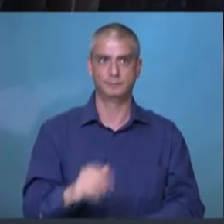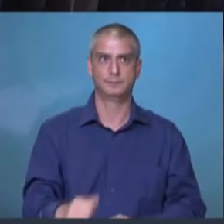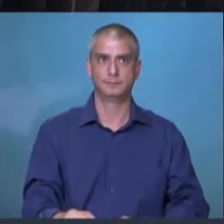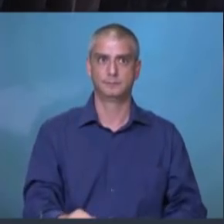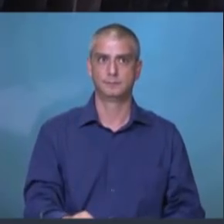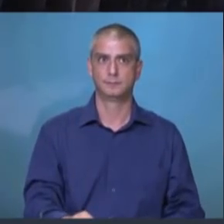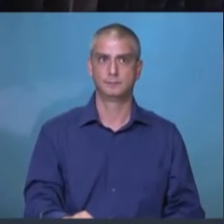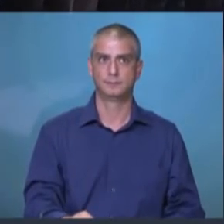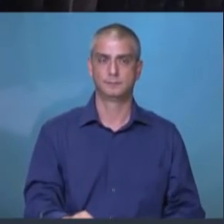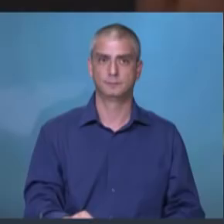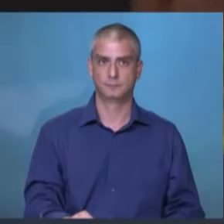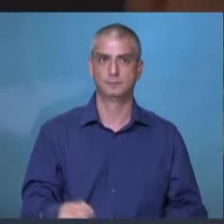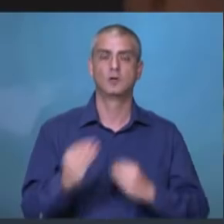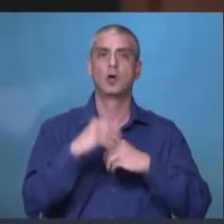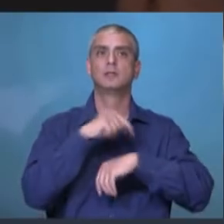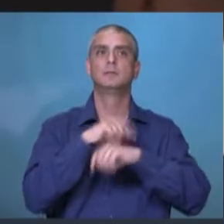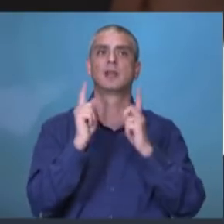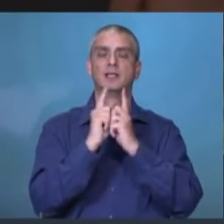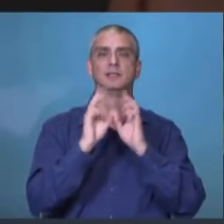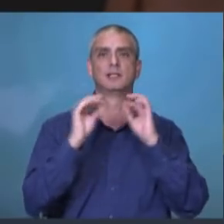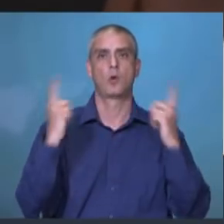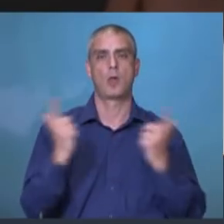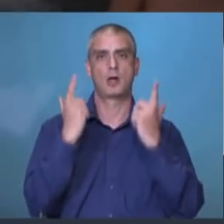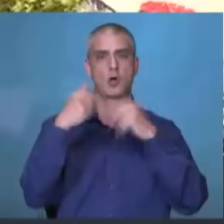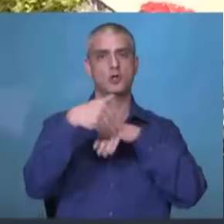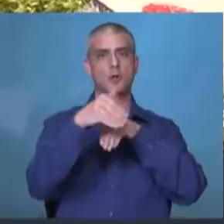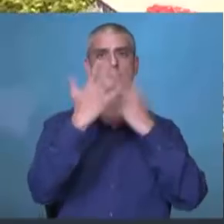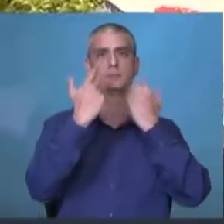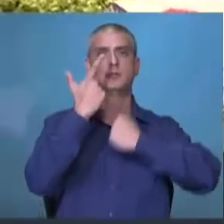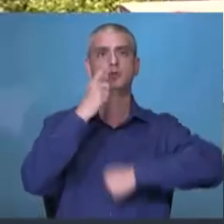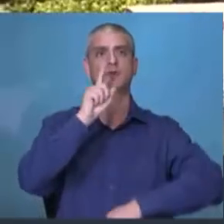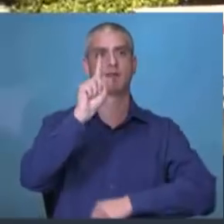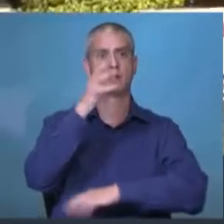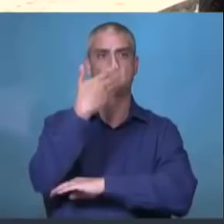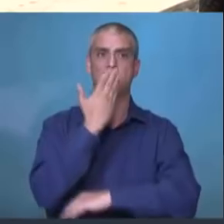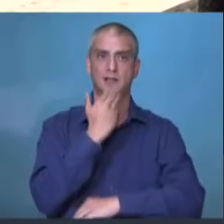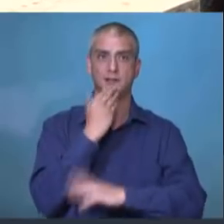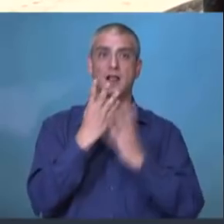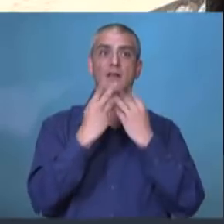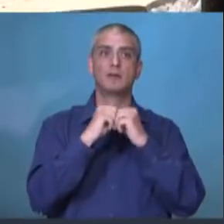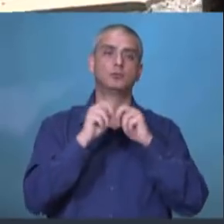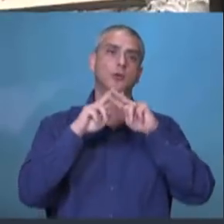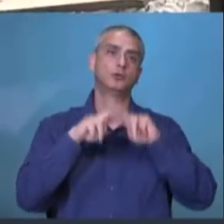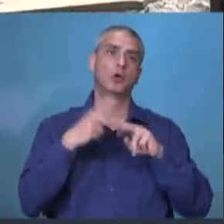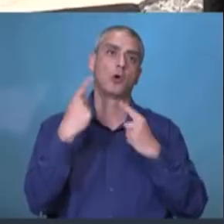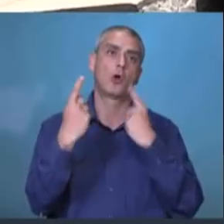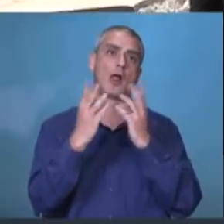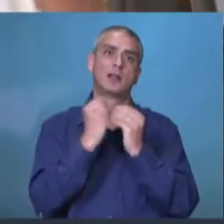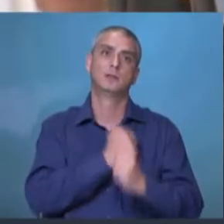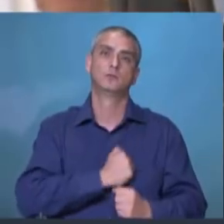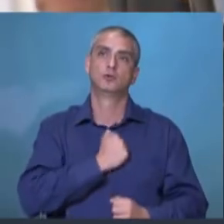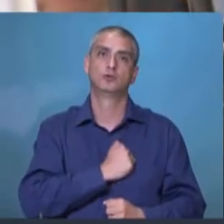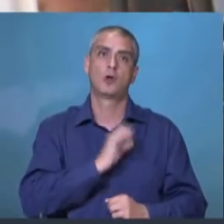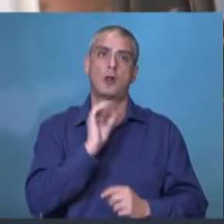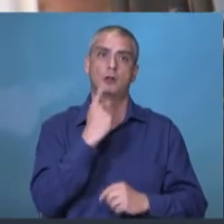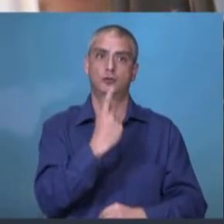ולזה אנחנו לא רוצים להגיע. בעוד זמן קצר יחלו חגיגות יום העצמאות ה-71 לישראל, והמשפחות יוותרו כל אחת עם השכול האישי שלה.